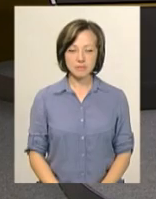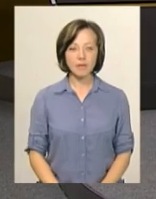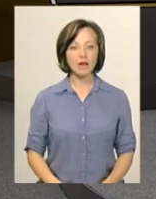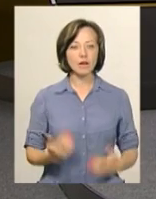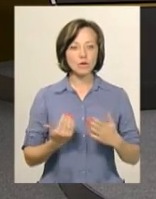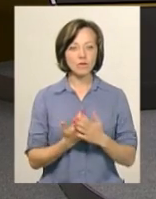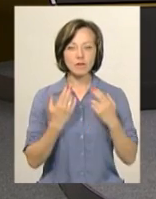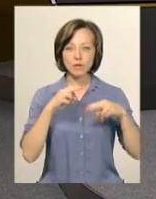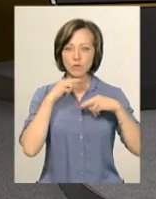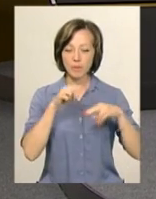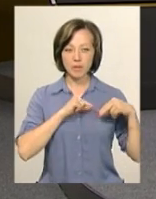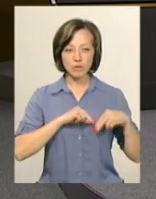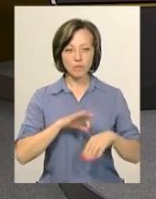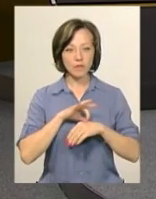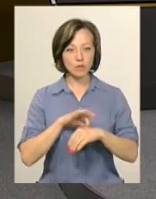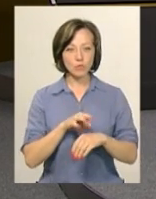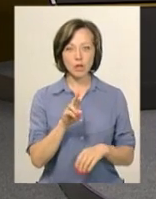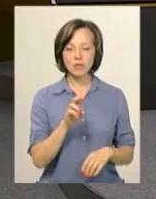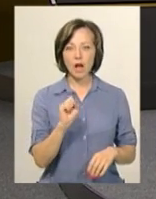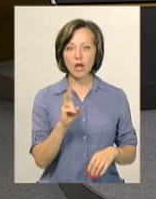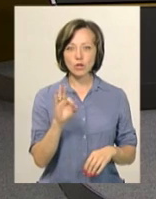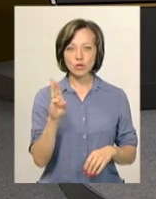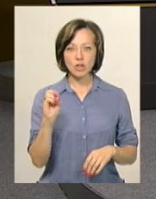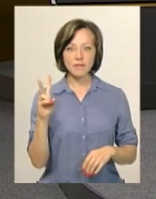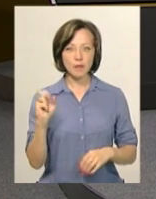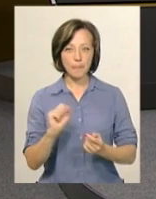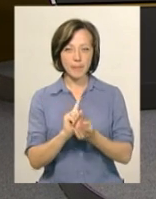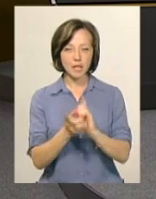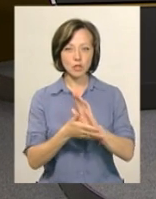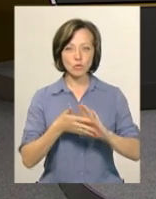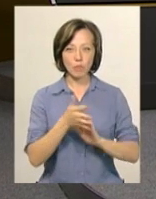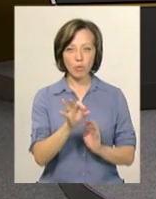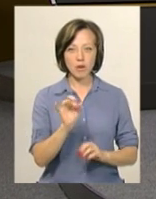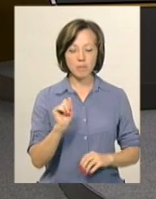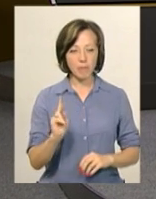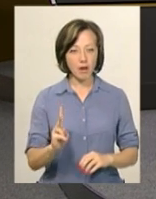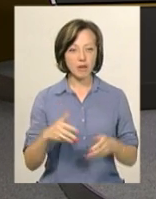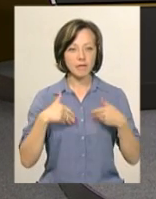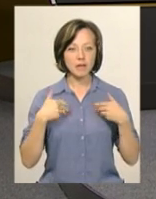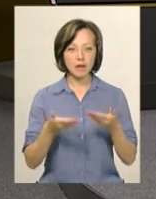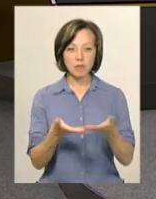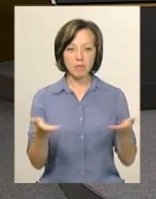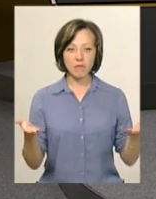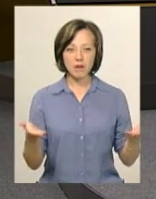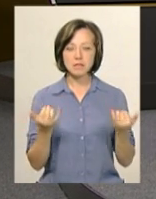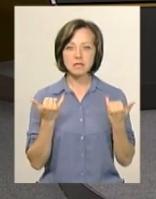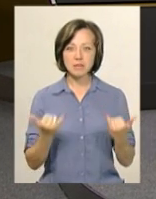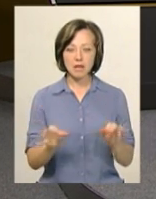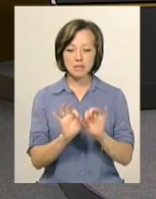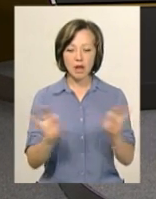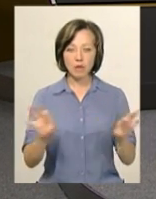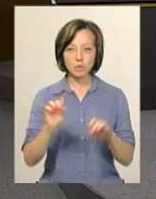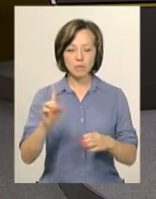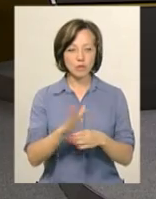Новини до вашої уваги. В студії працюють ведуча Ярослава Антошевська, перекладач на жестову мову Ольга Рибак. Ми вітаємо вас. Зараз анонс